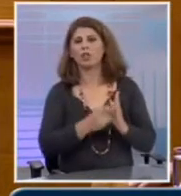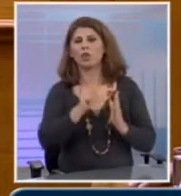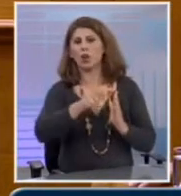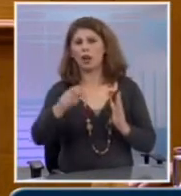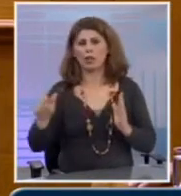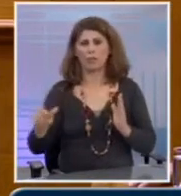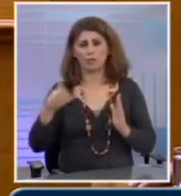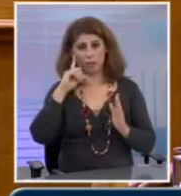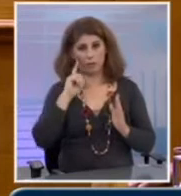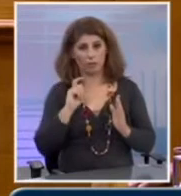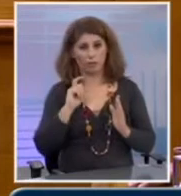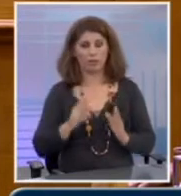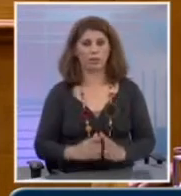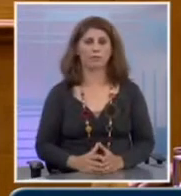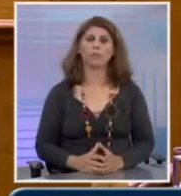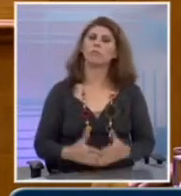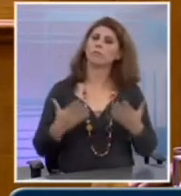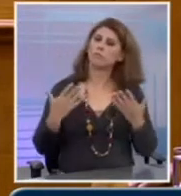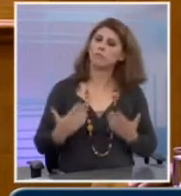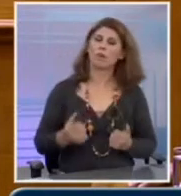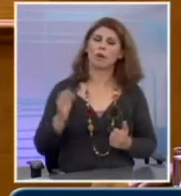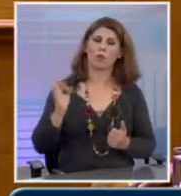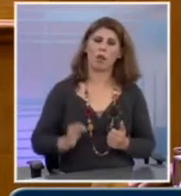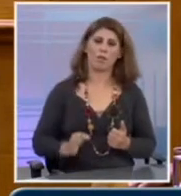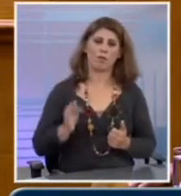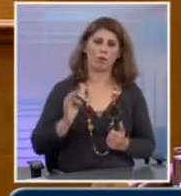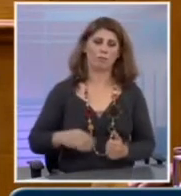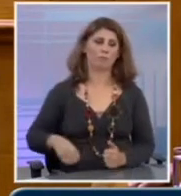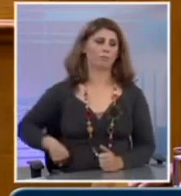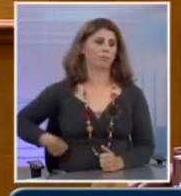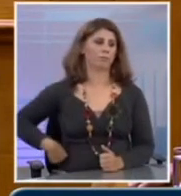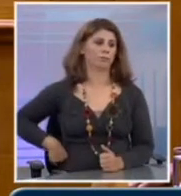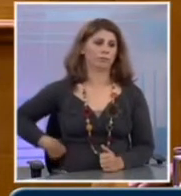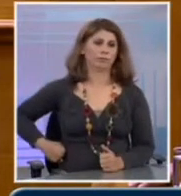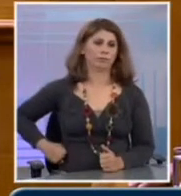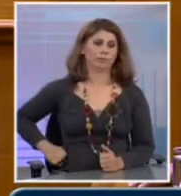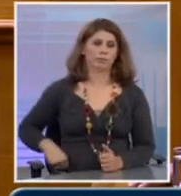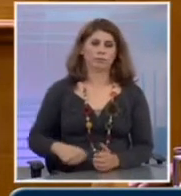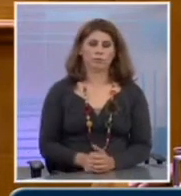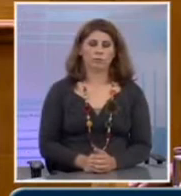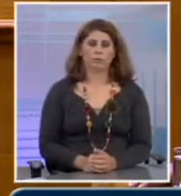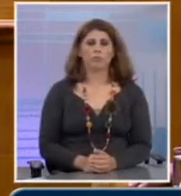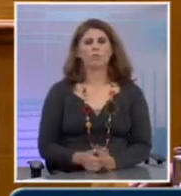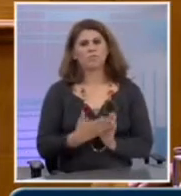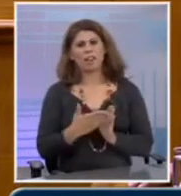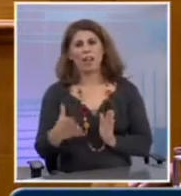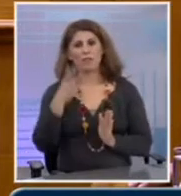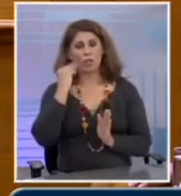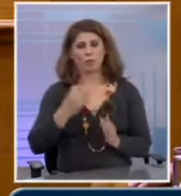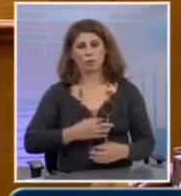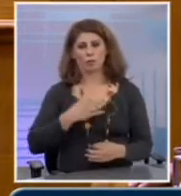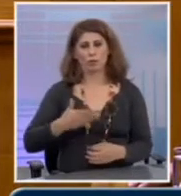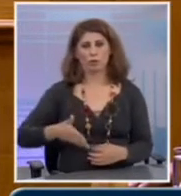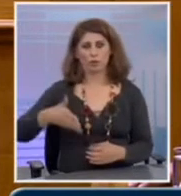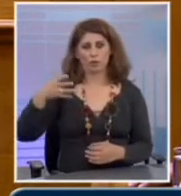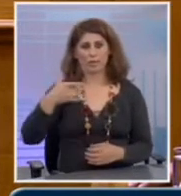ο καθής με τα δεδομένα που υπάρχουν κάθε φορά. Αυτά λοιπόν ακούσαμε από τον κύριο Μητσοτάκη.